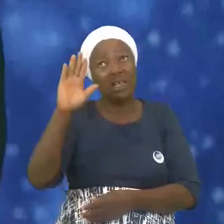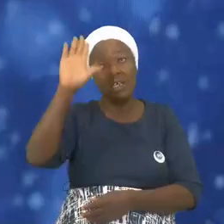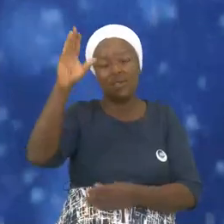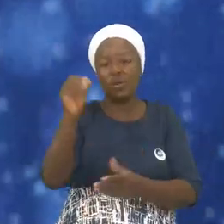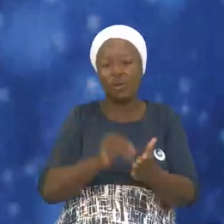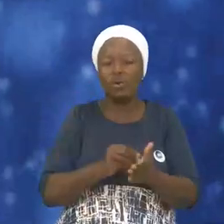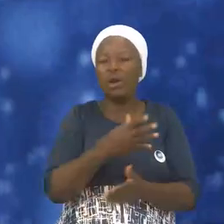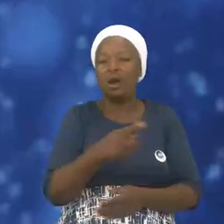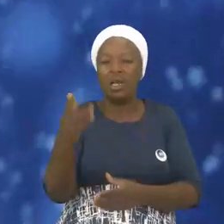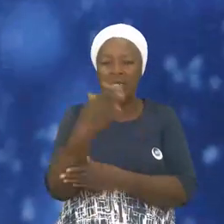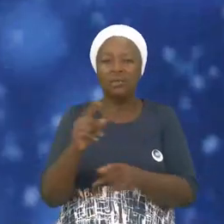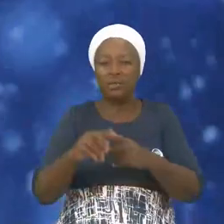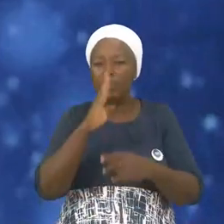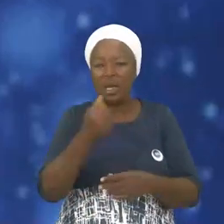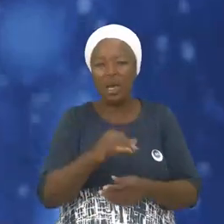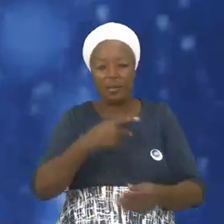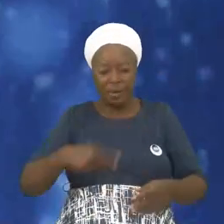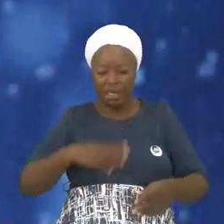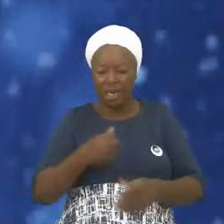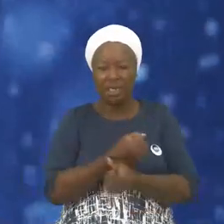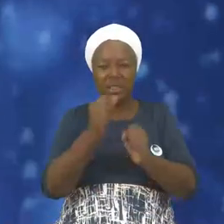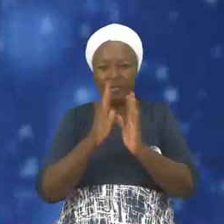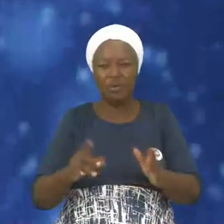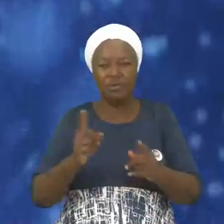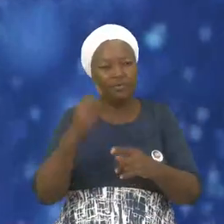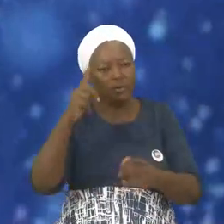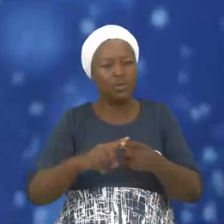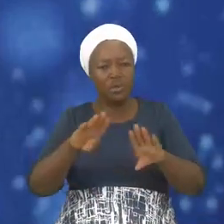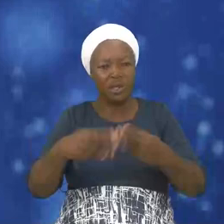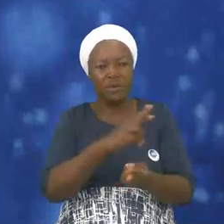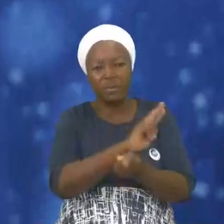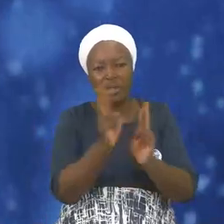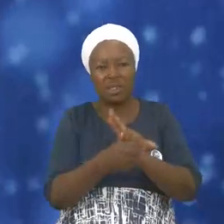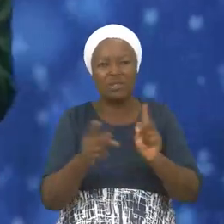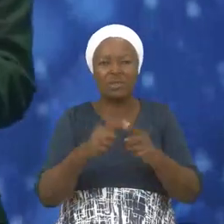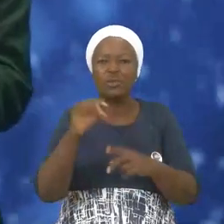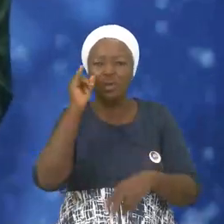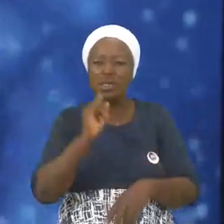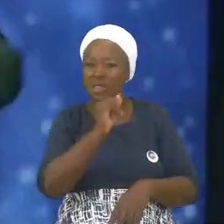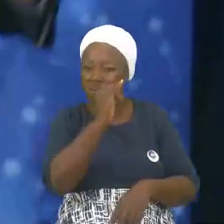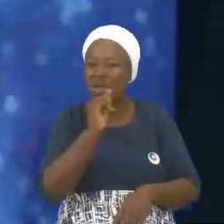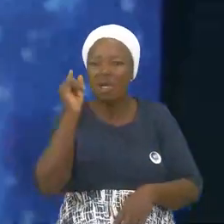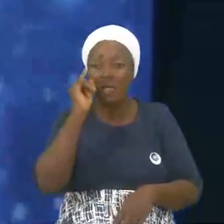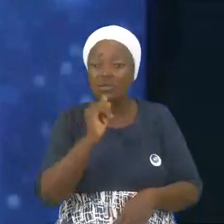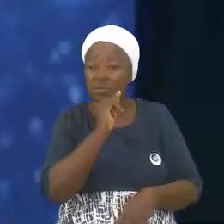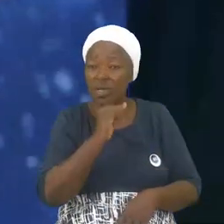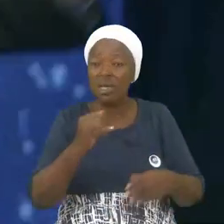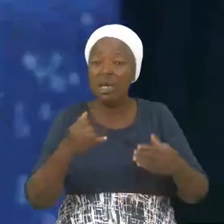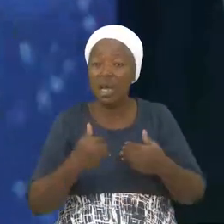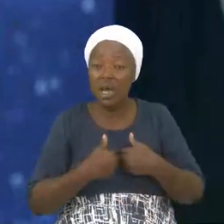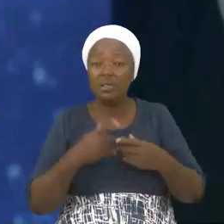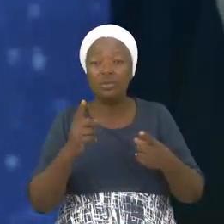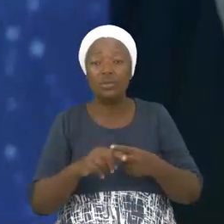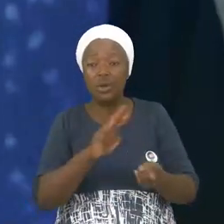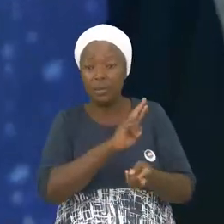sa droite comme prince et sauveur pour donner à Israël la